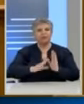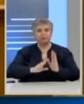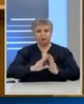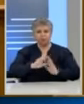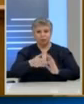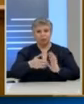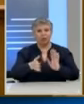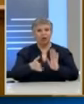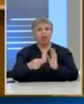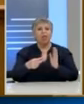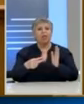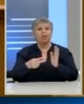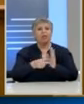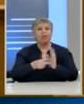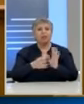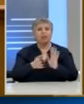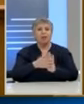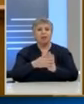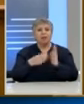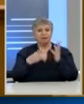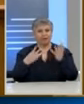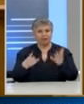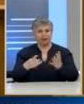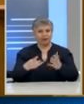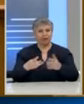όταν